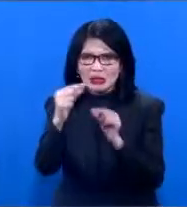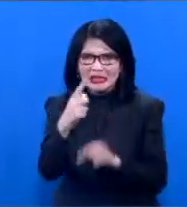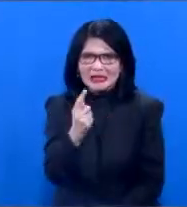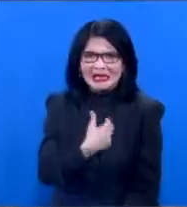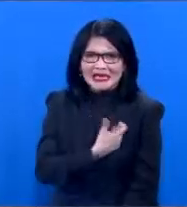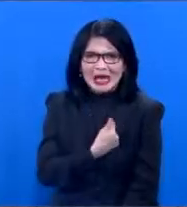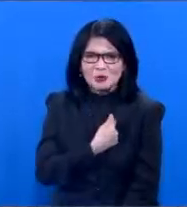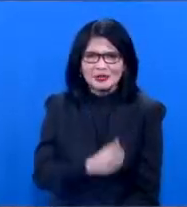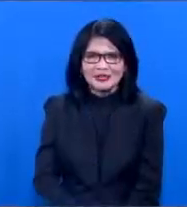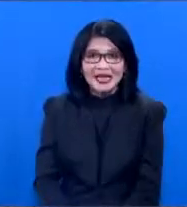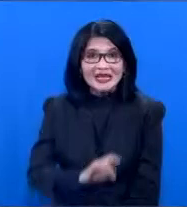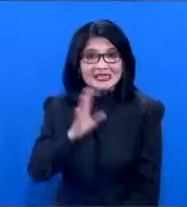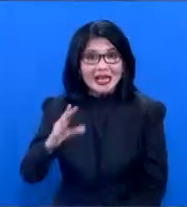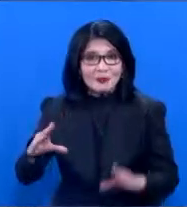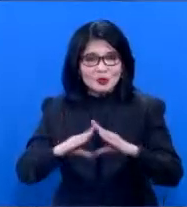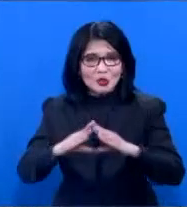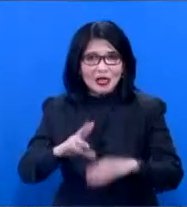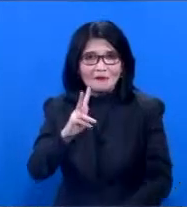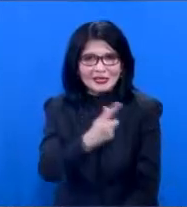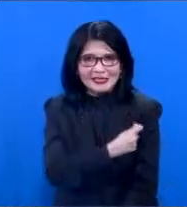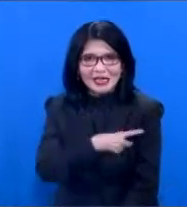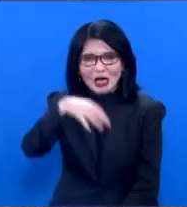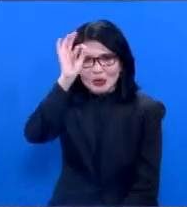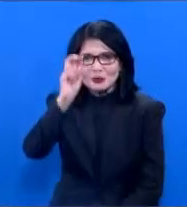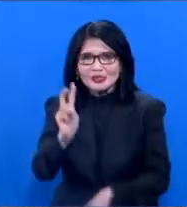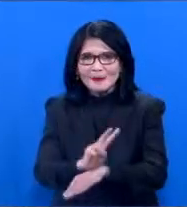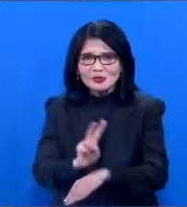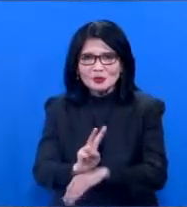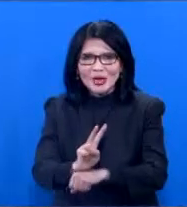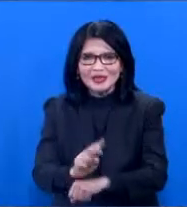COVID-19. Selain di Mojokerto, vaksinasi juga digelar Polres Pasuruan Kota.